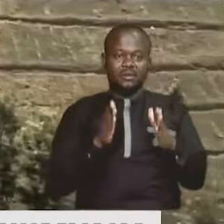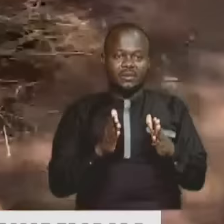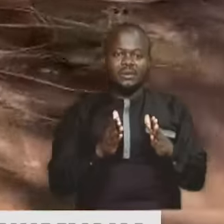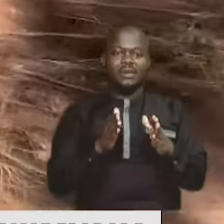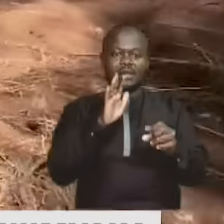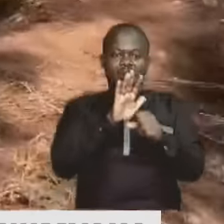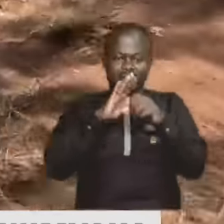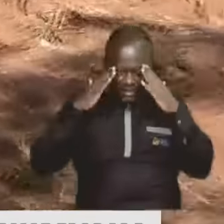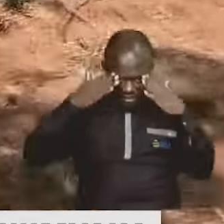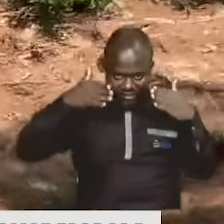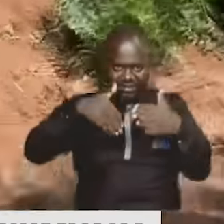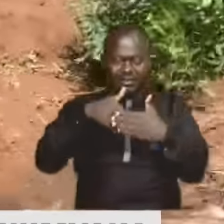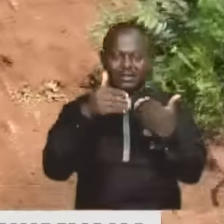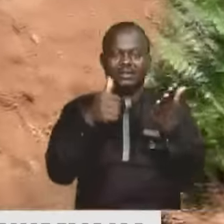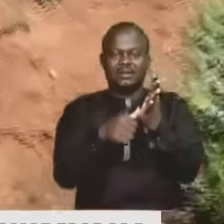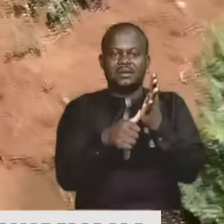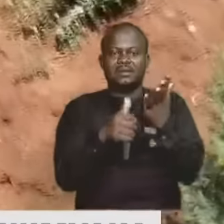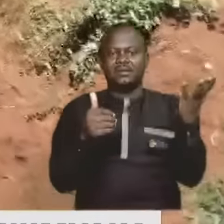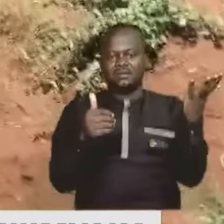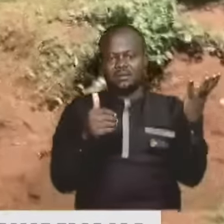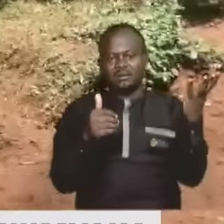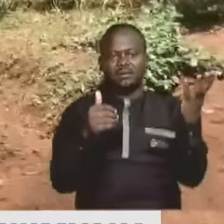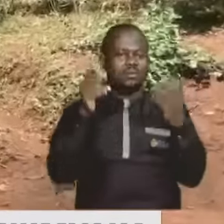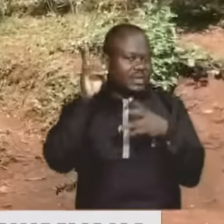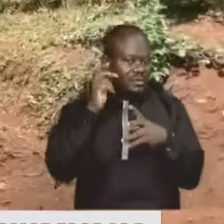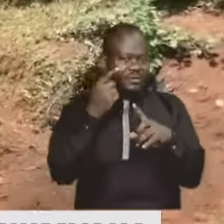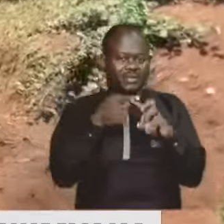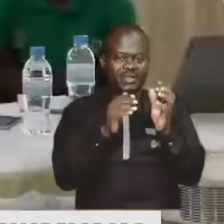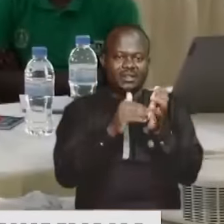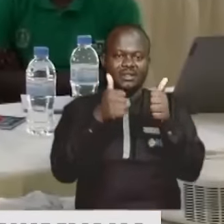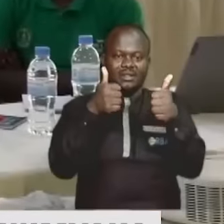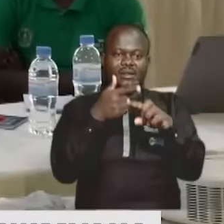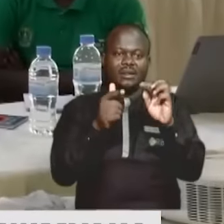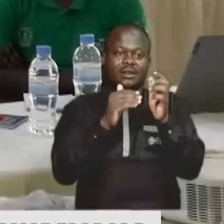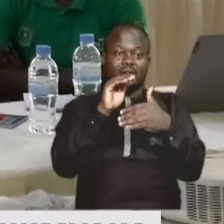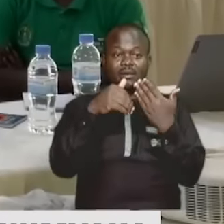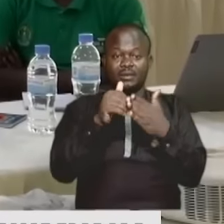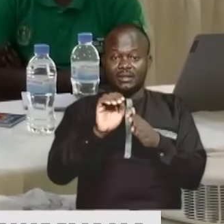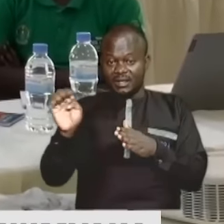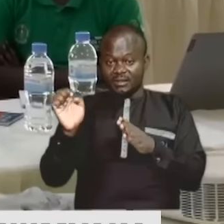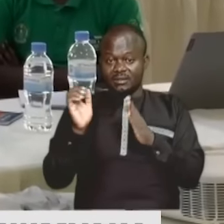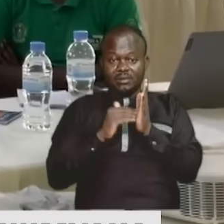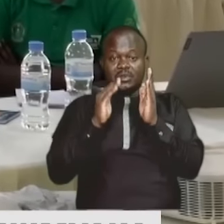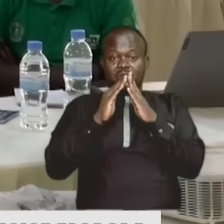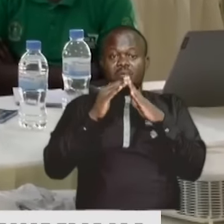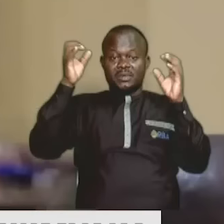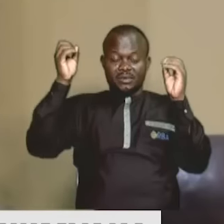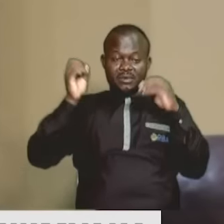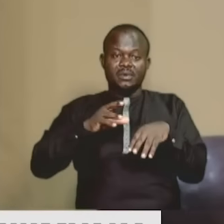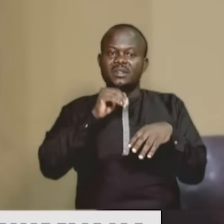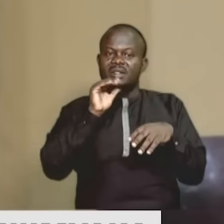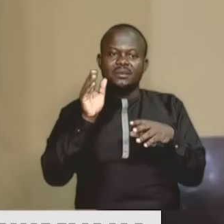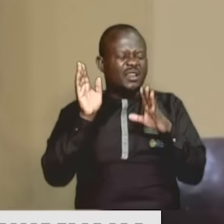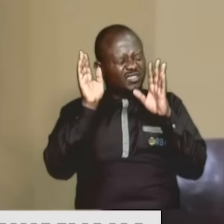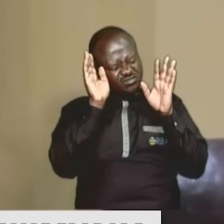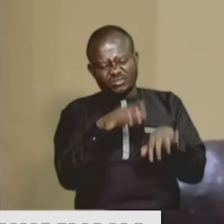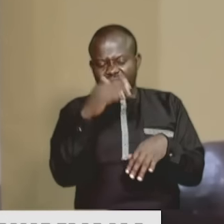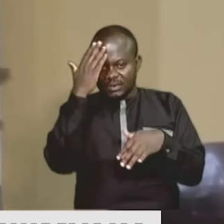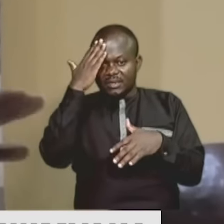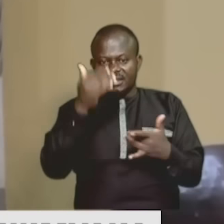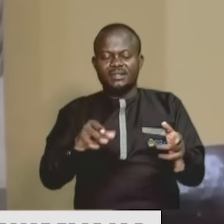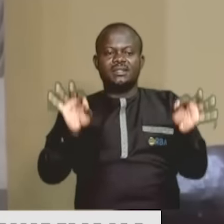hakunze kwibasirwa n'inkangu barabyumva neza cyane ariko kandi uburasirazuba n'umujyi wa Kigali nabo ntibafunga amatwi kuko bazi neza